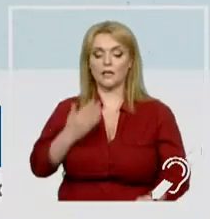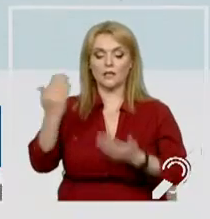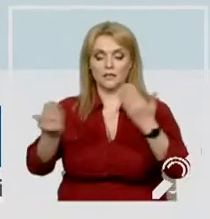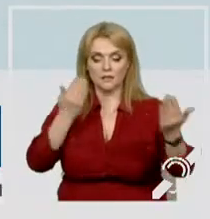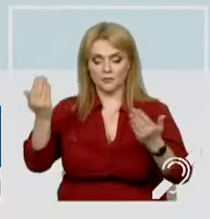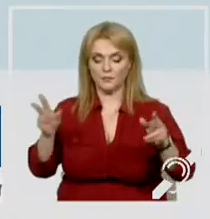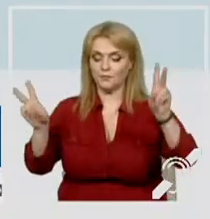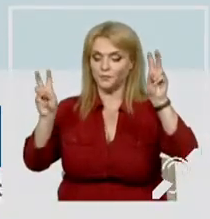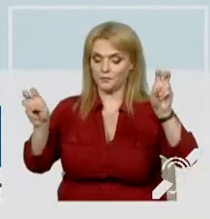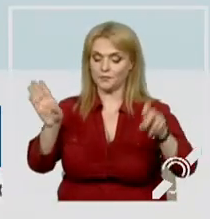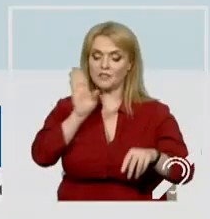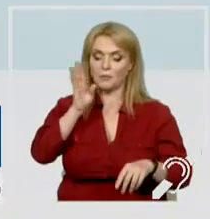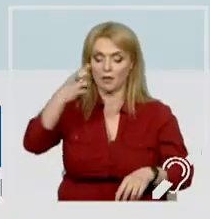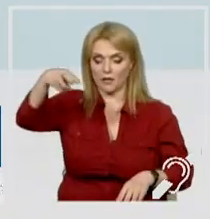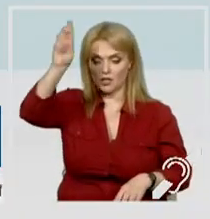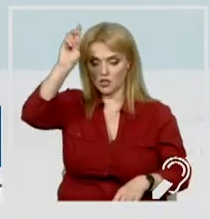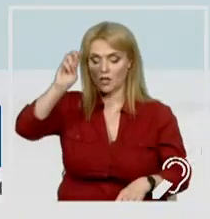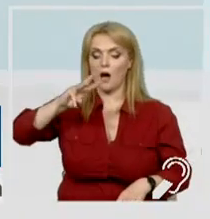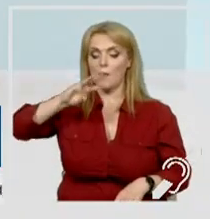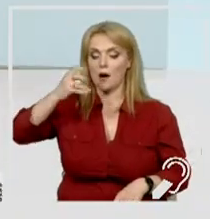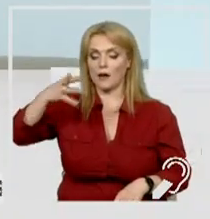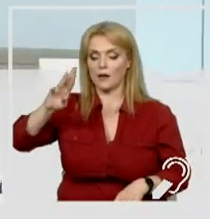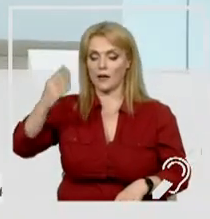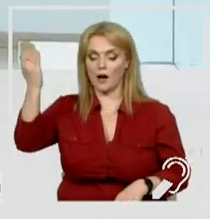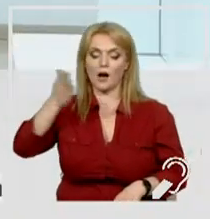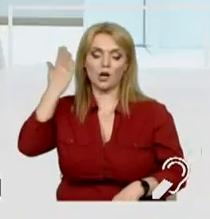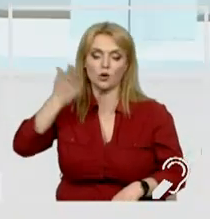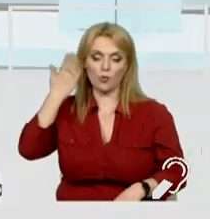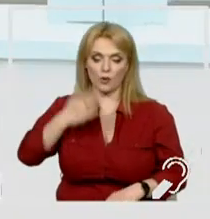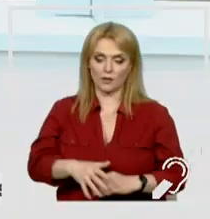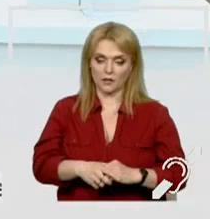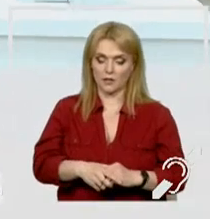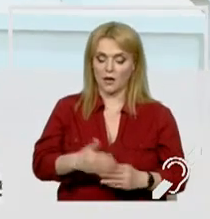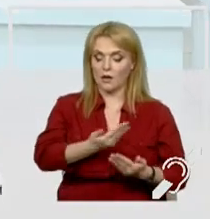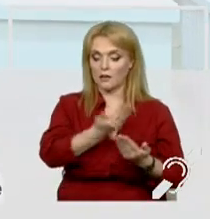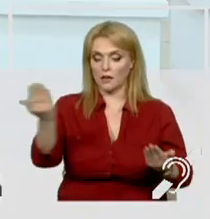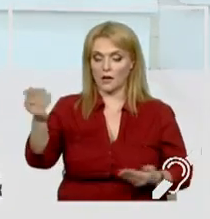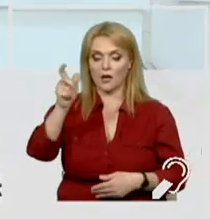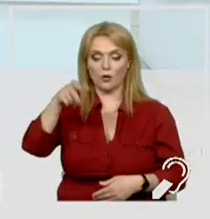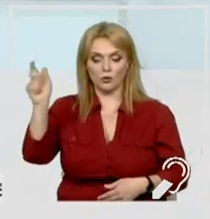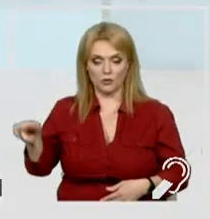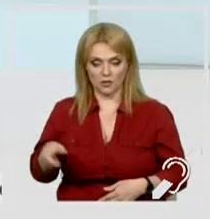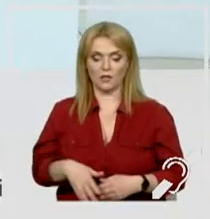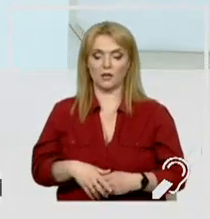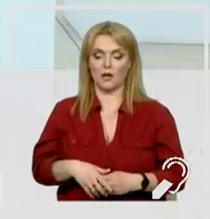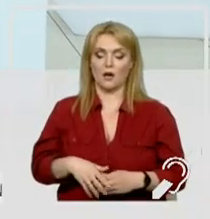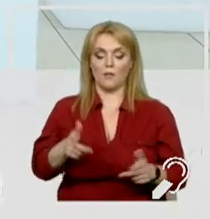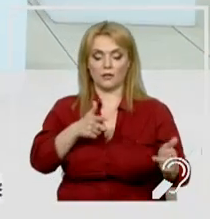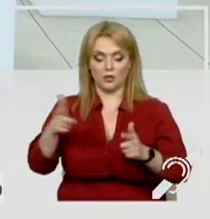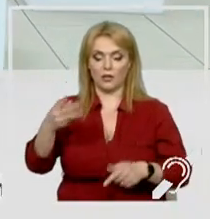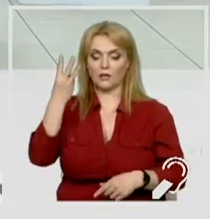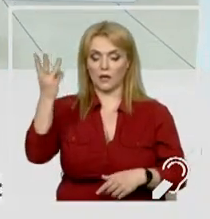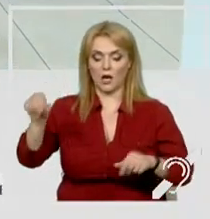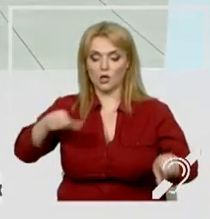Expoziția Regina Maria a României, ecouri contemporane, prezintă publicului creațiile a trei sculptori și